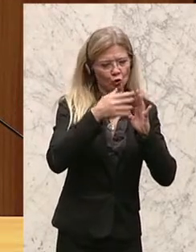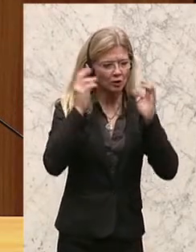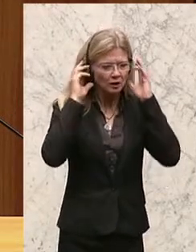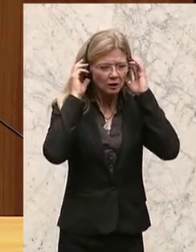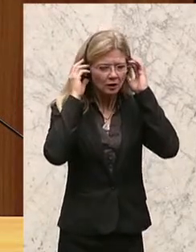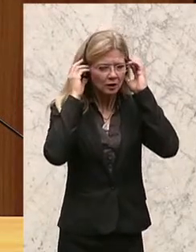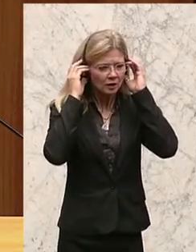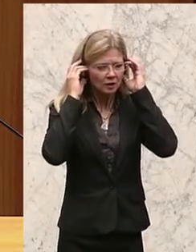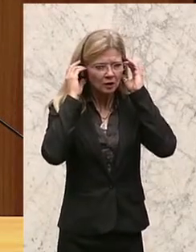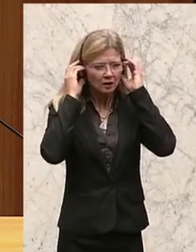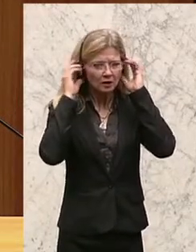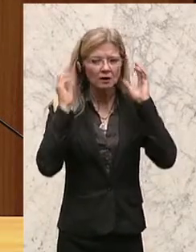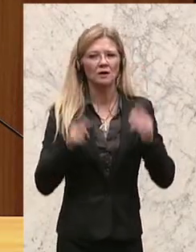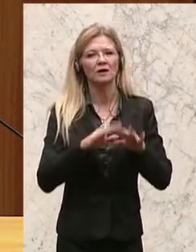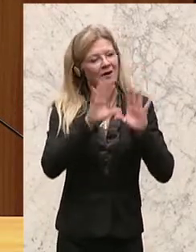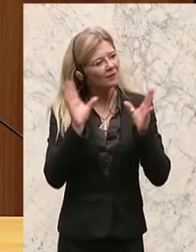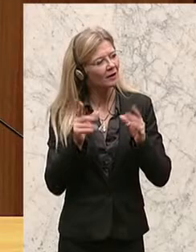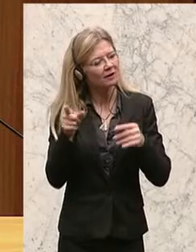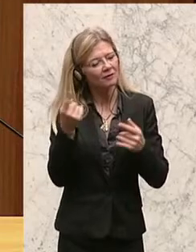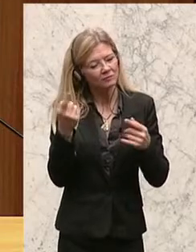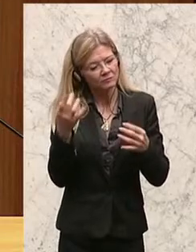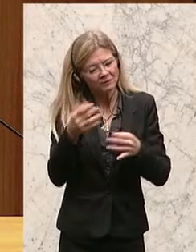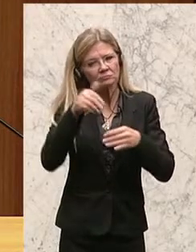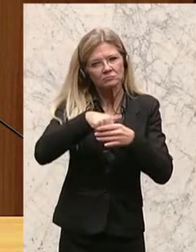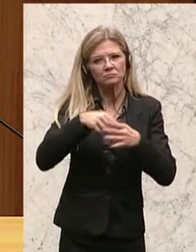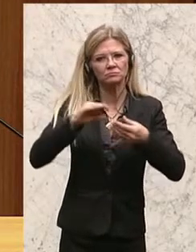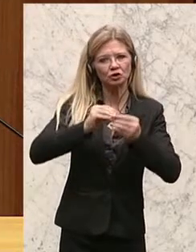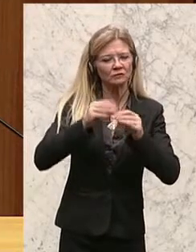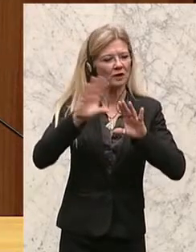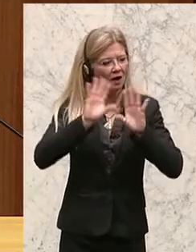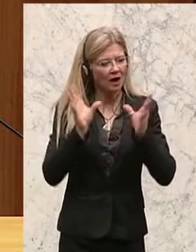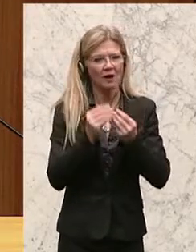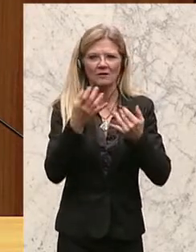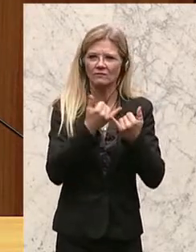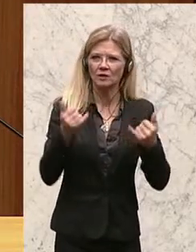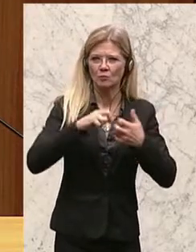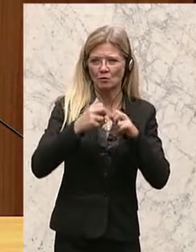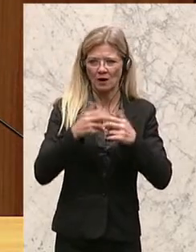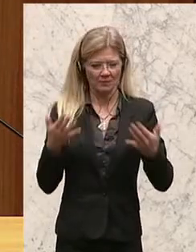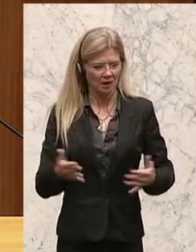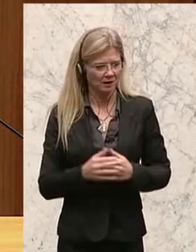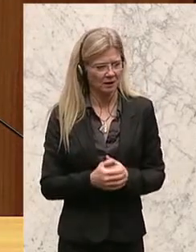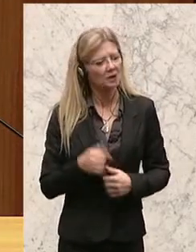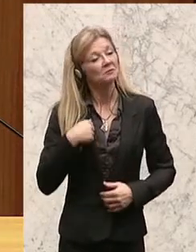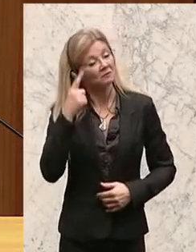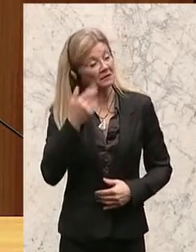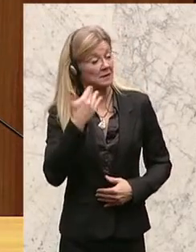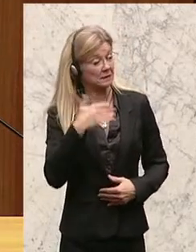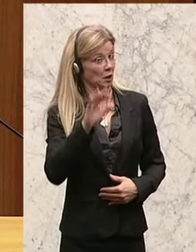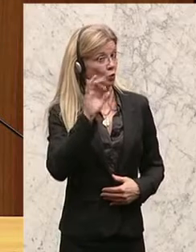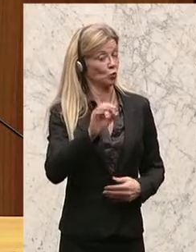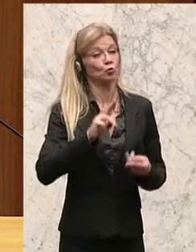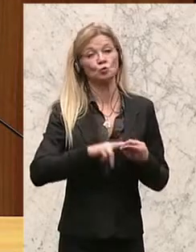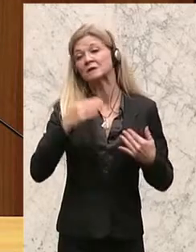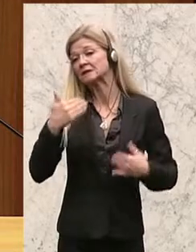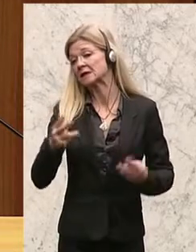mit Normkontrollen und all diesen Problematiken, die wir ja kennen, gerade aus der Baubranche auseinandersetzen. Ich halte das für einen sehr guten, sehr wichtigen und auch